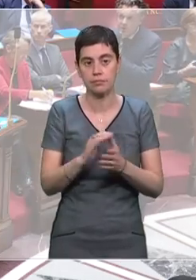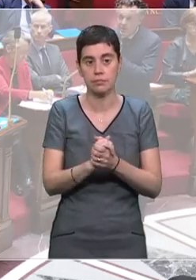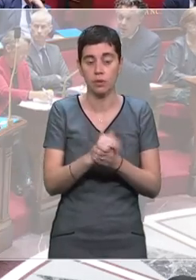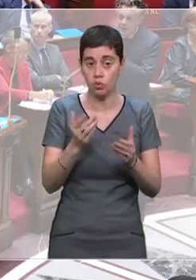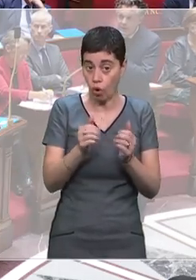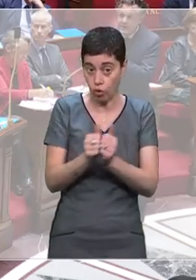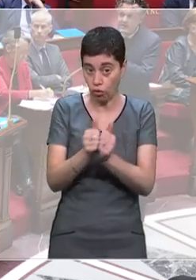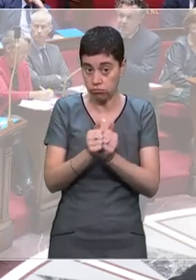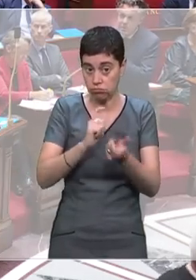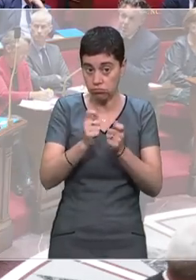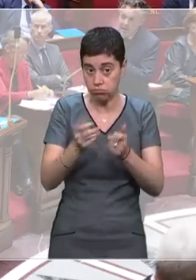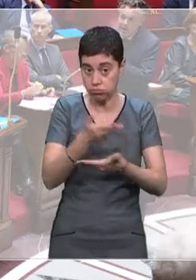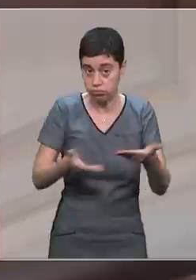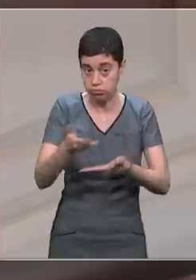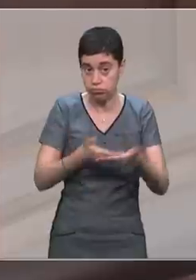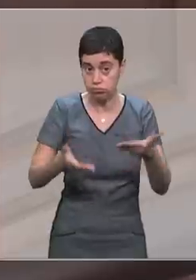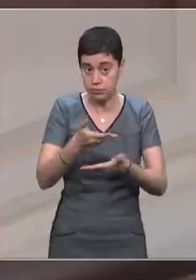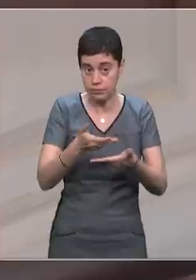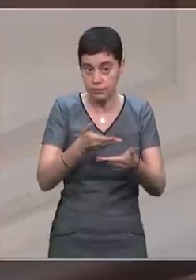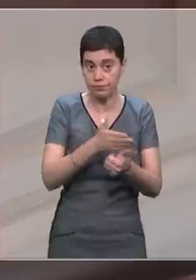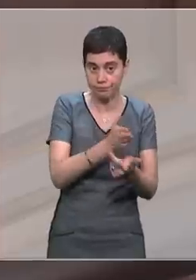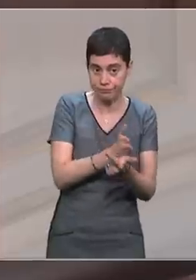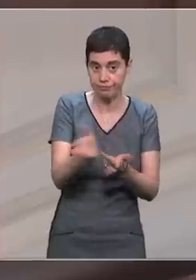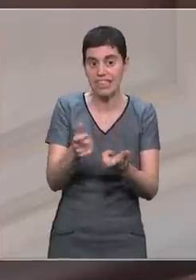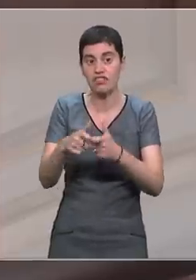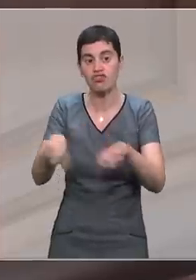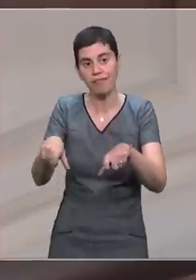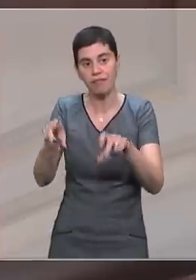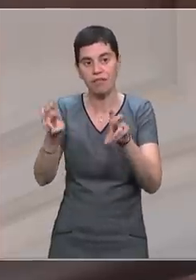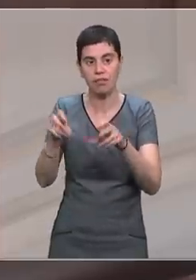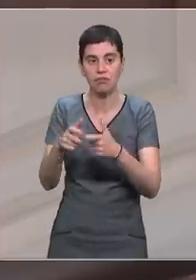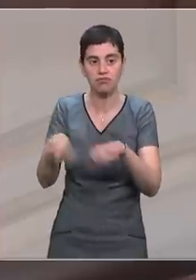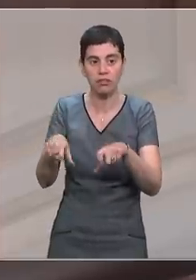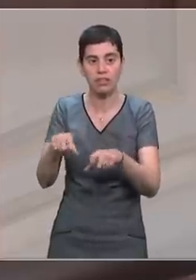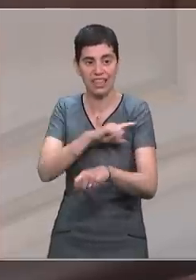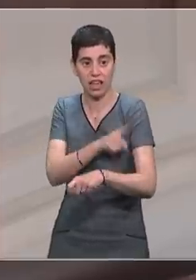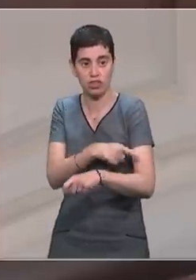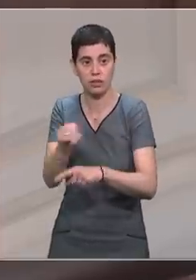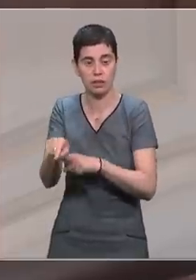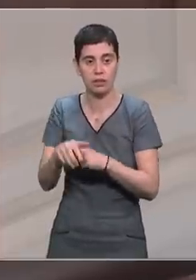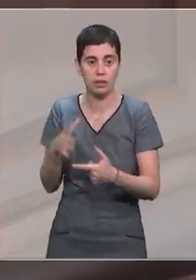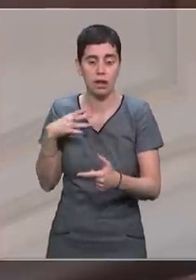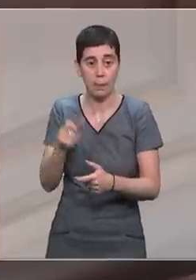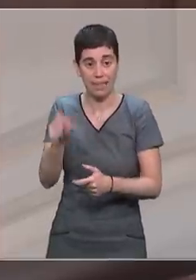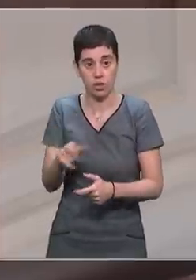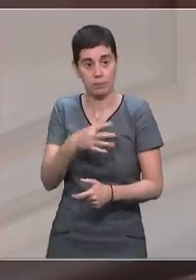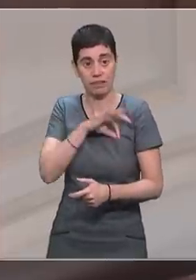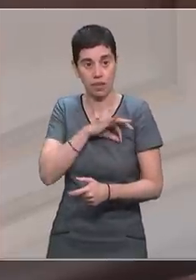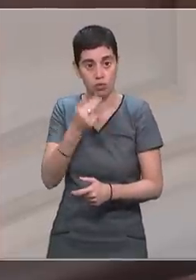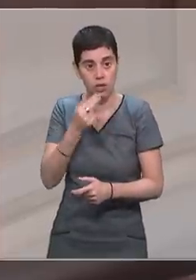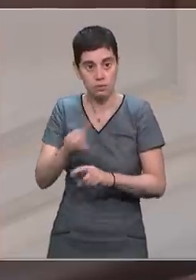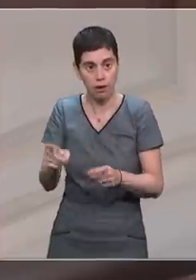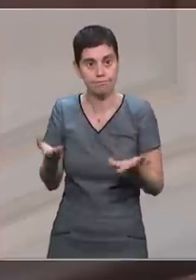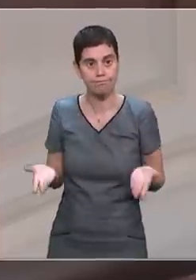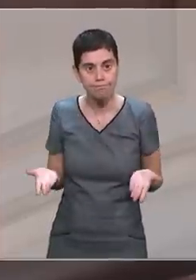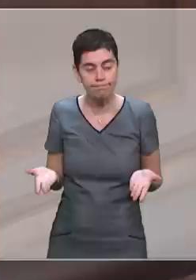sujet. Le deuxième, c'est celui du chèque énergie et du fait que dans un certain nombre de cas, on a des bénéficiaires de ce chèque énergie qui ne l'utilisent pas et sur